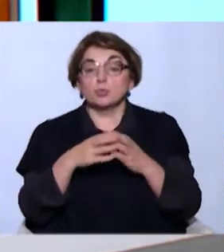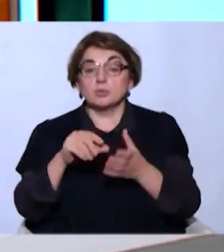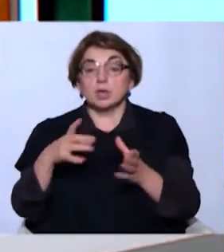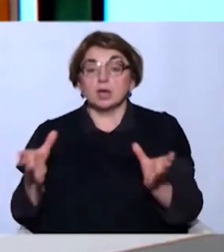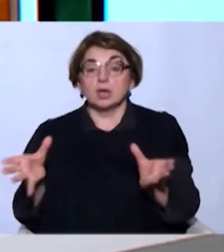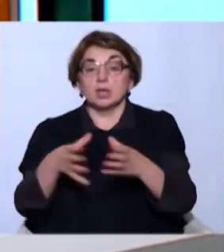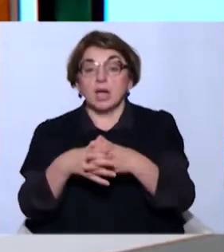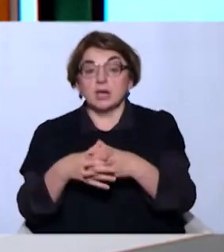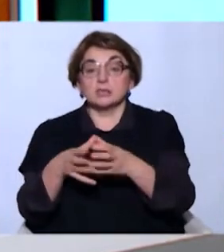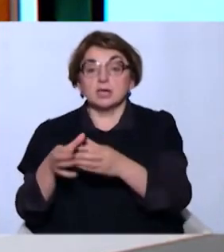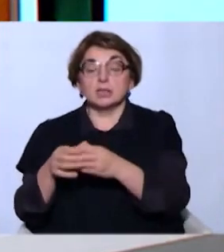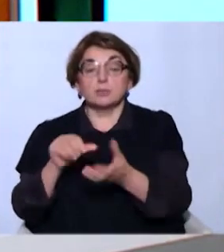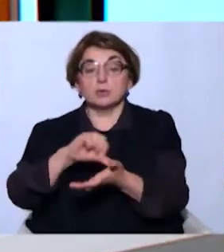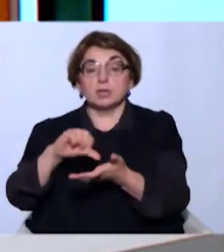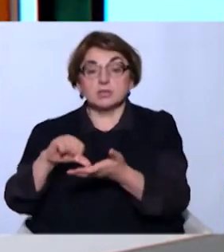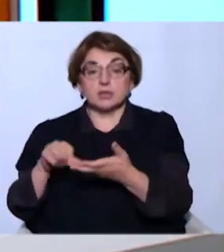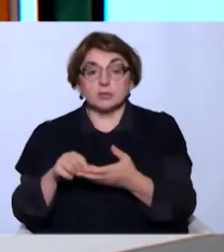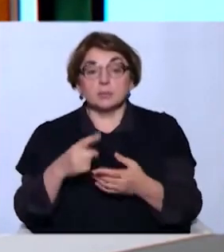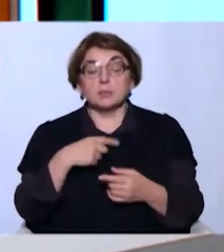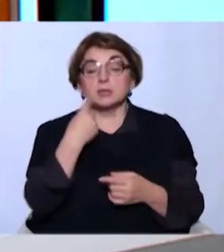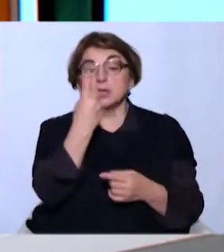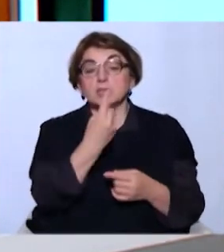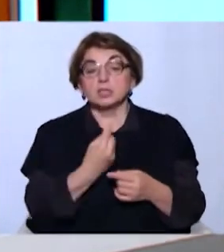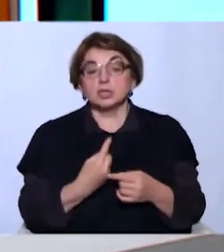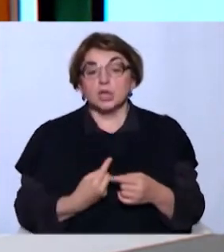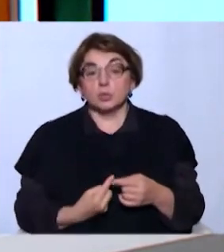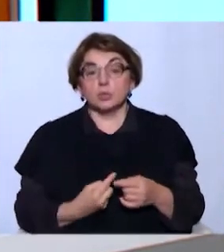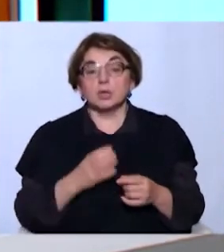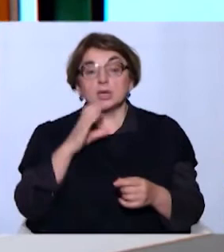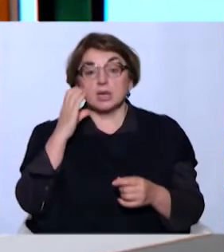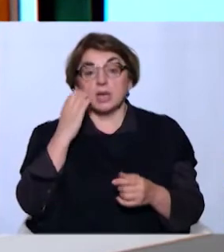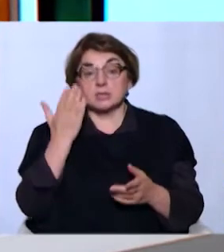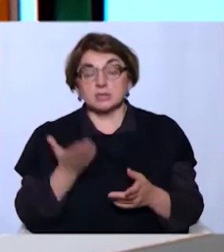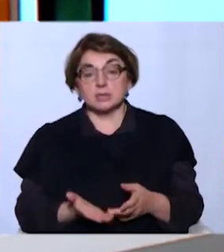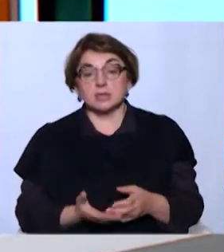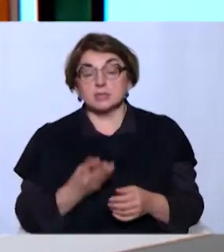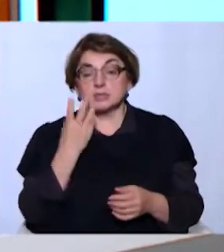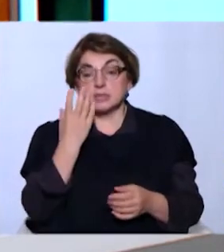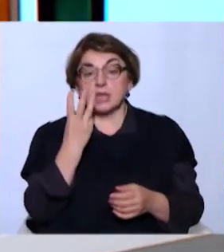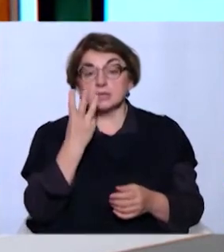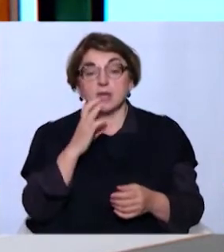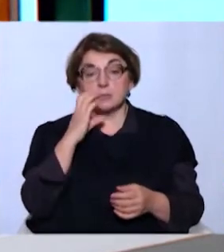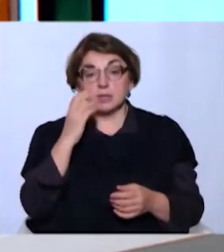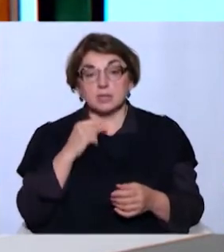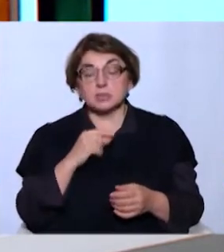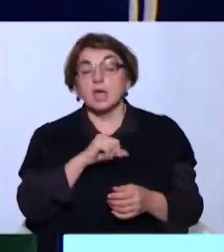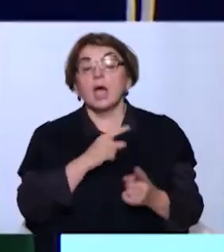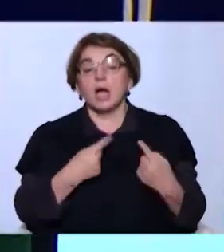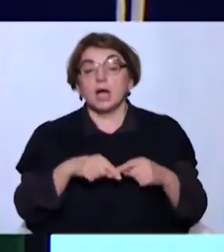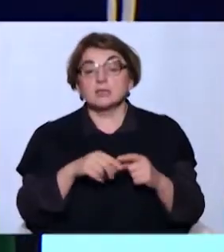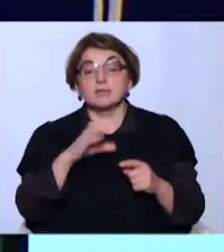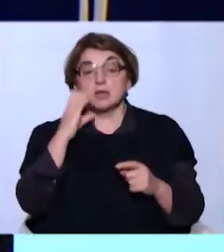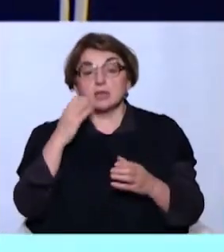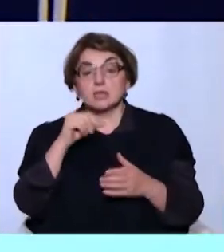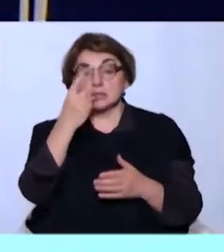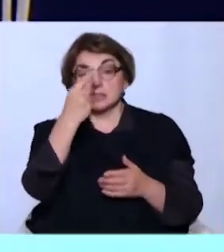organizme bi persaslıyan tatipşi, kanvi xilet misi maşi şemavali gayrtiyane buli sami klasi, klasis dama xasiyete beli